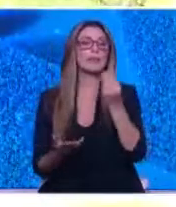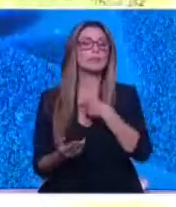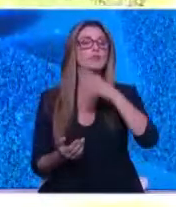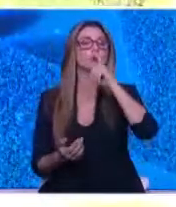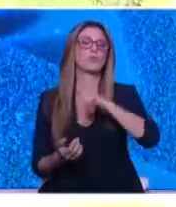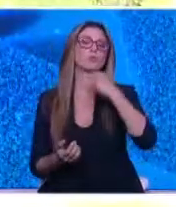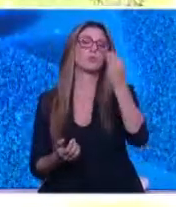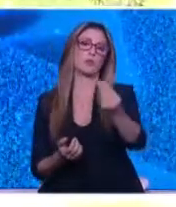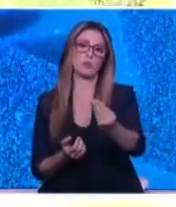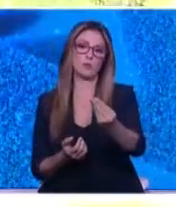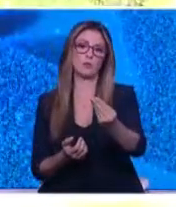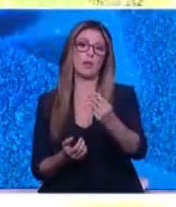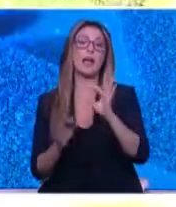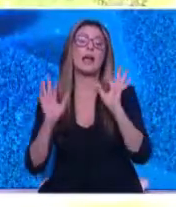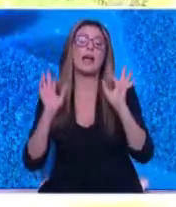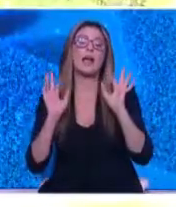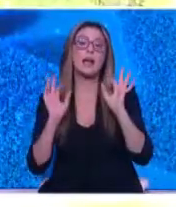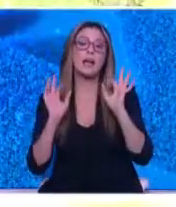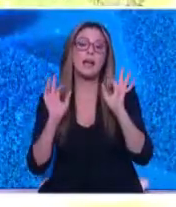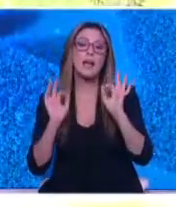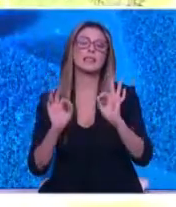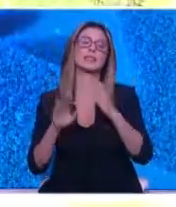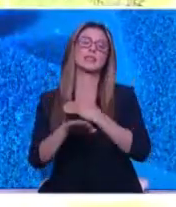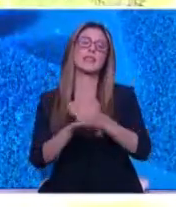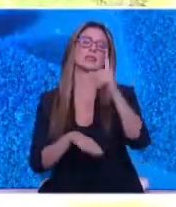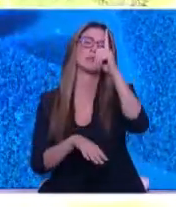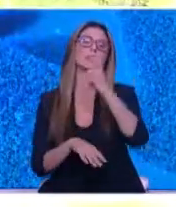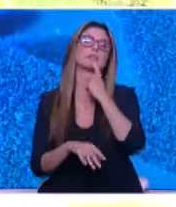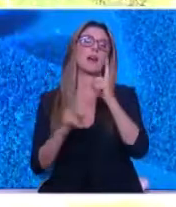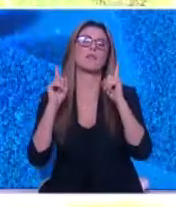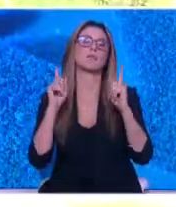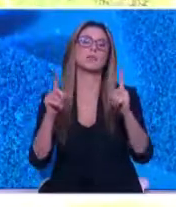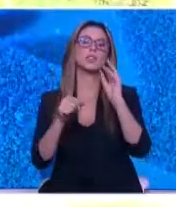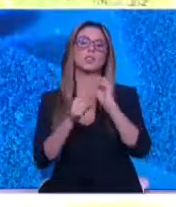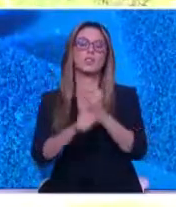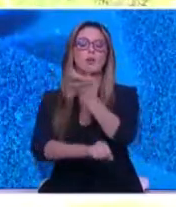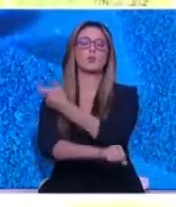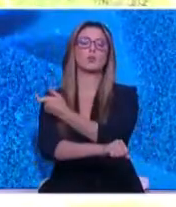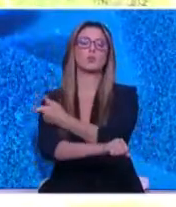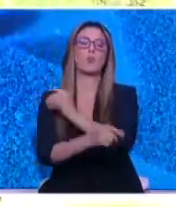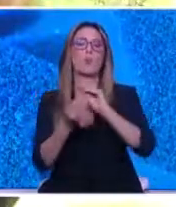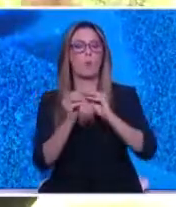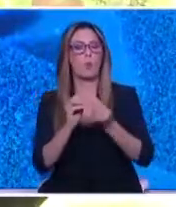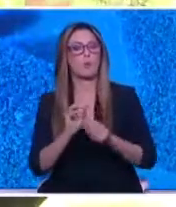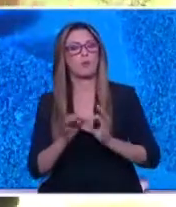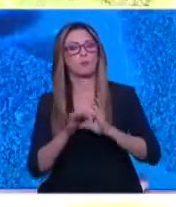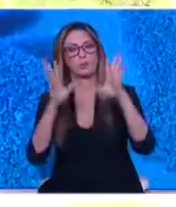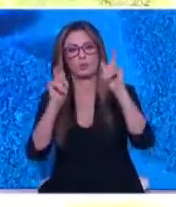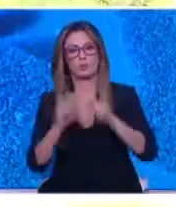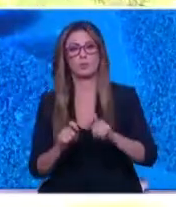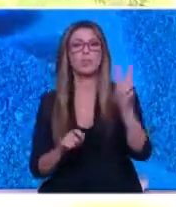var. En geç bir yıl içinde yurt sorununu bitireceğiz. 20